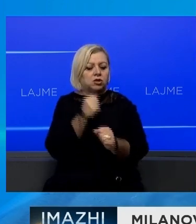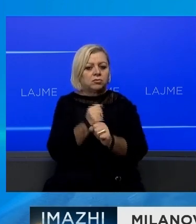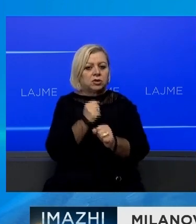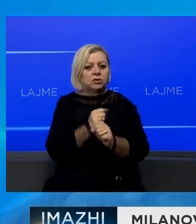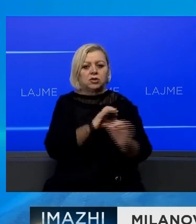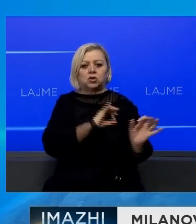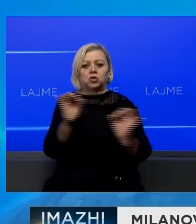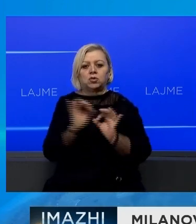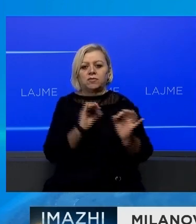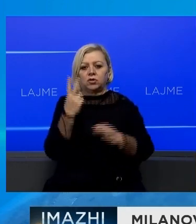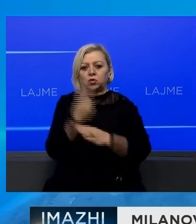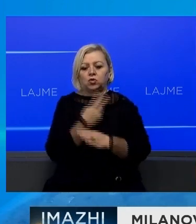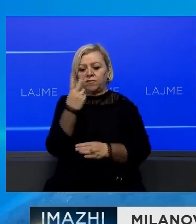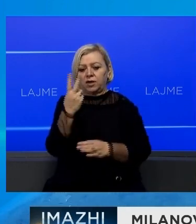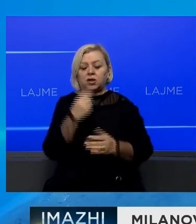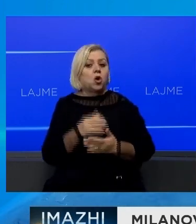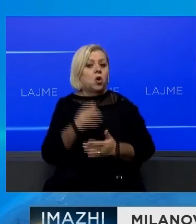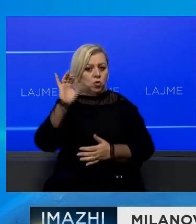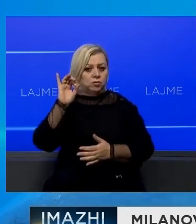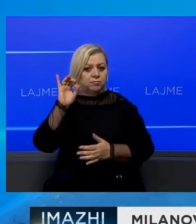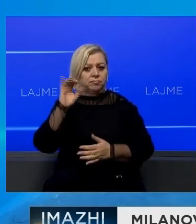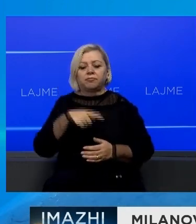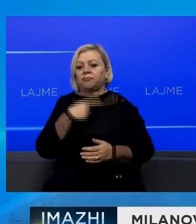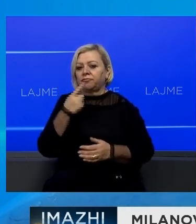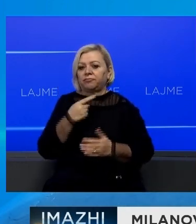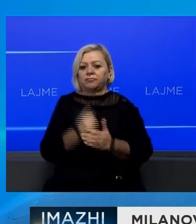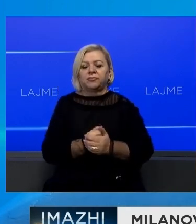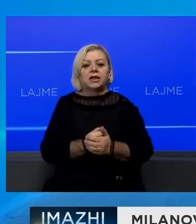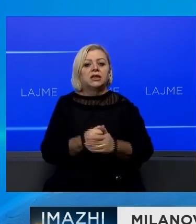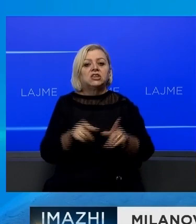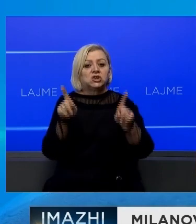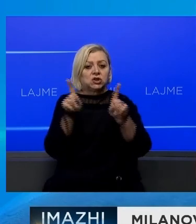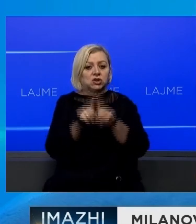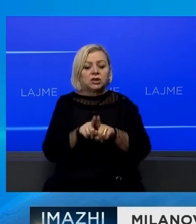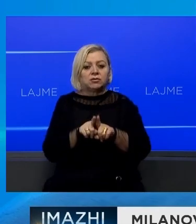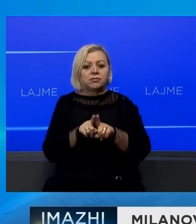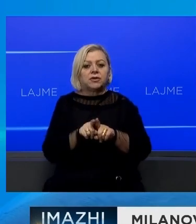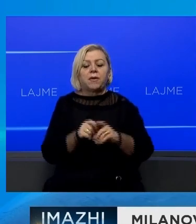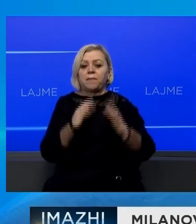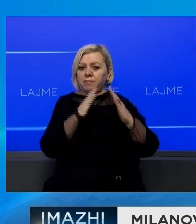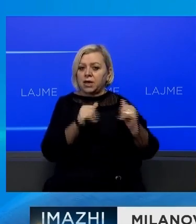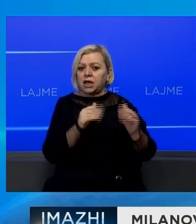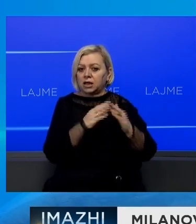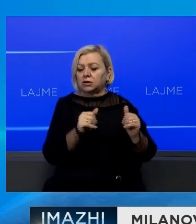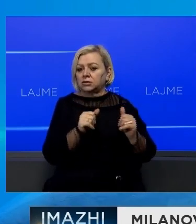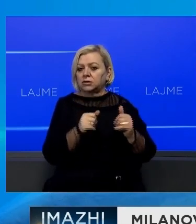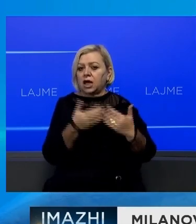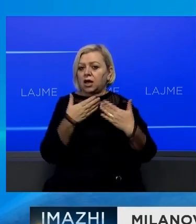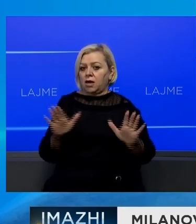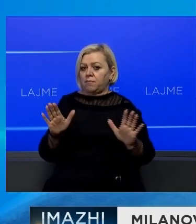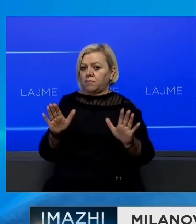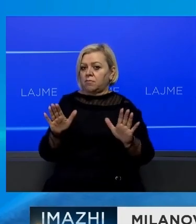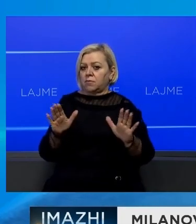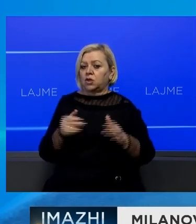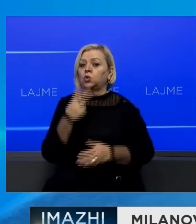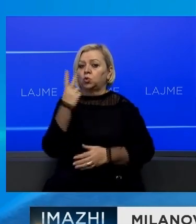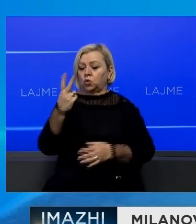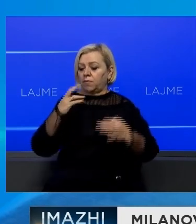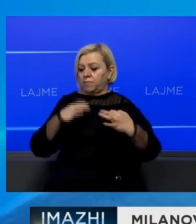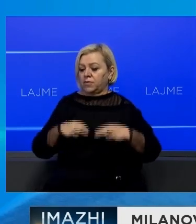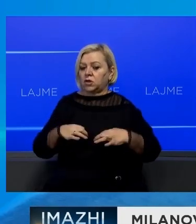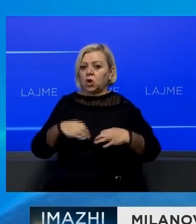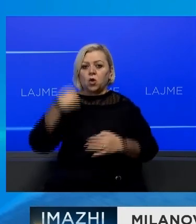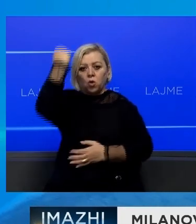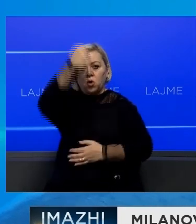në të dy vendet. Osmani e Milanović qëndrimet i patën të njëjta edhe për Ballkanin e hapur, për të cilën dy presidentët thanë